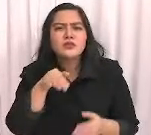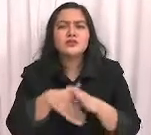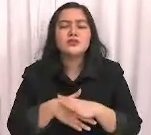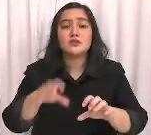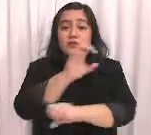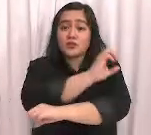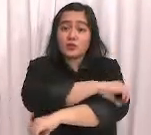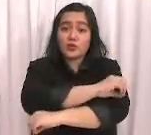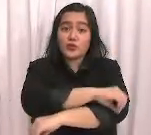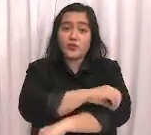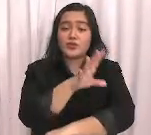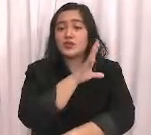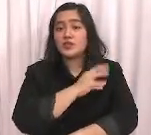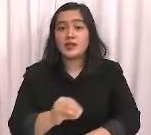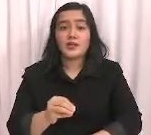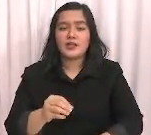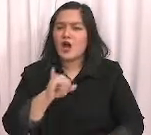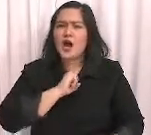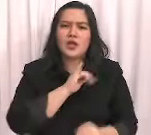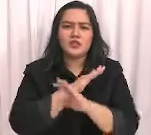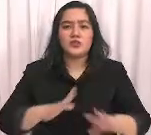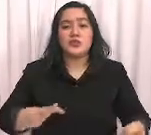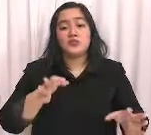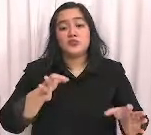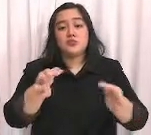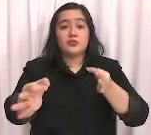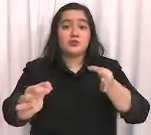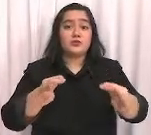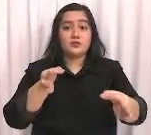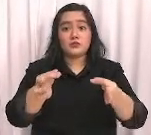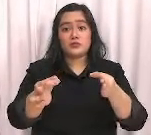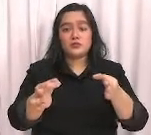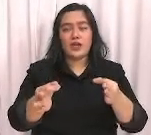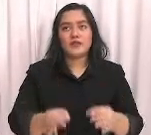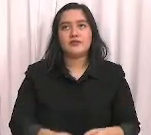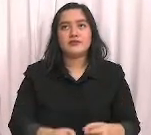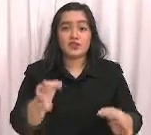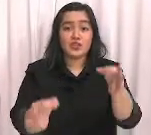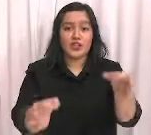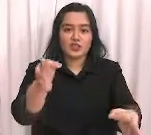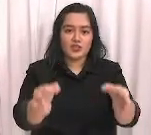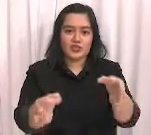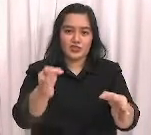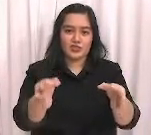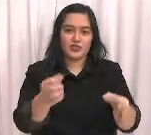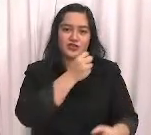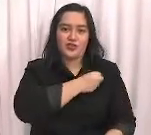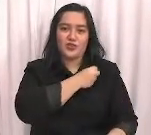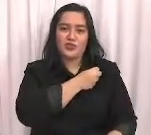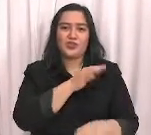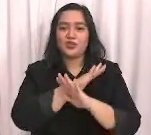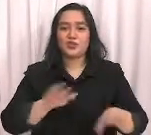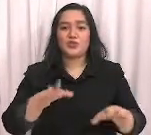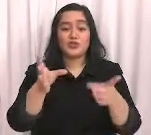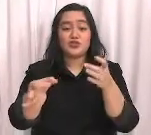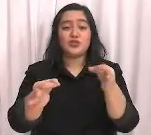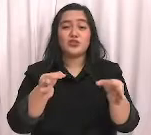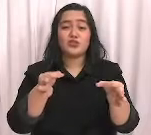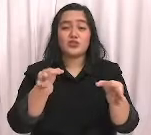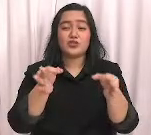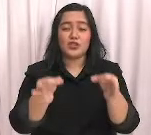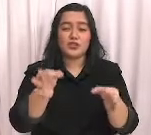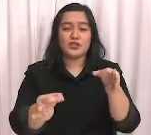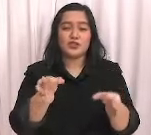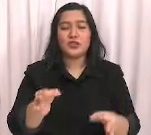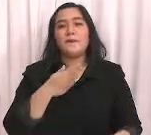for that. Mm-hmm. So I'll just listen to him. So nakikita po namin sa ibang mga couples na, parang hindi to nagkikwento. Parang